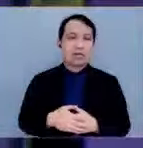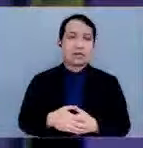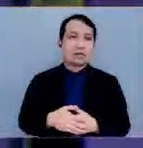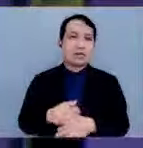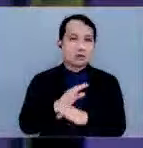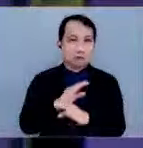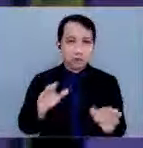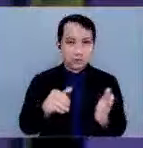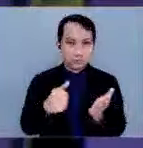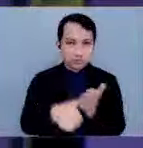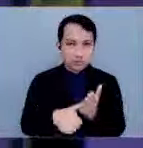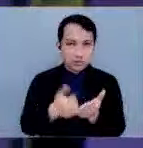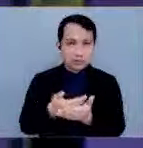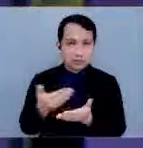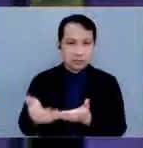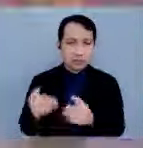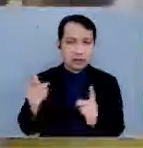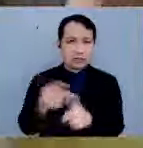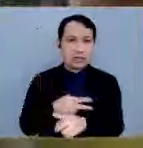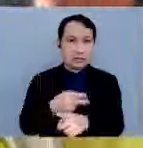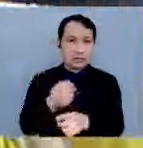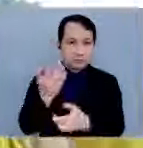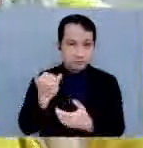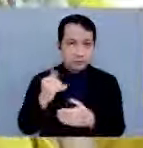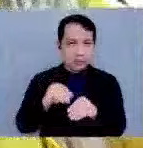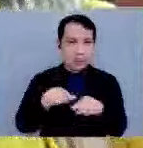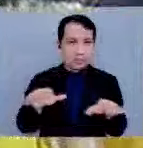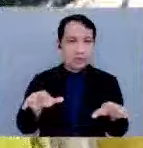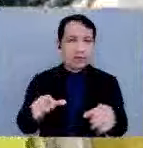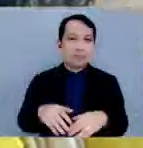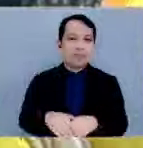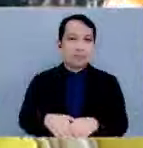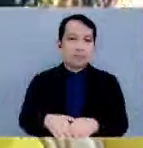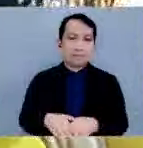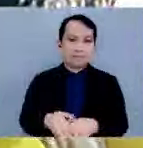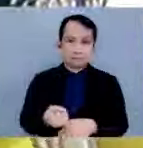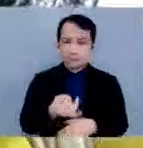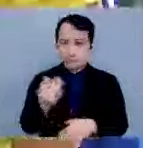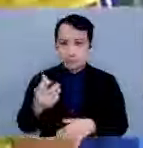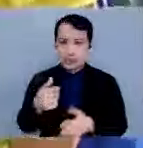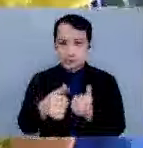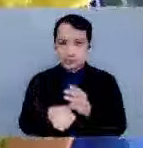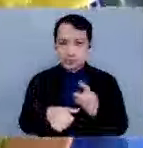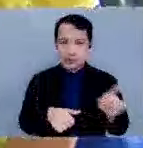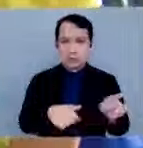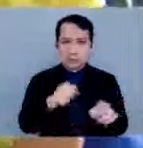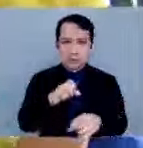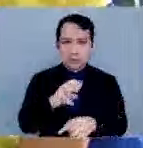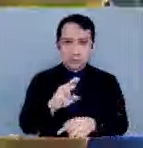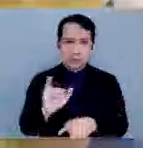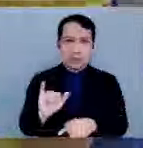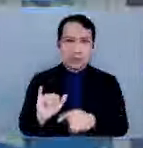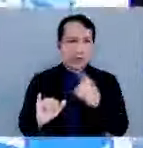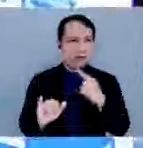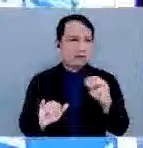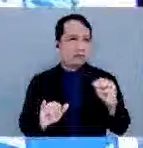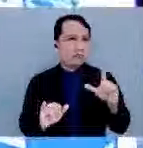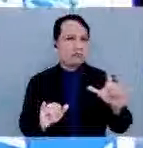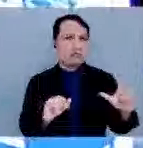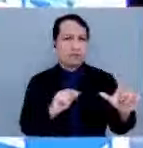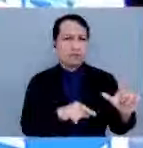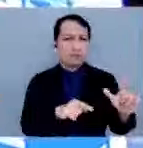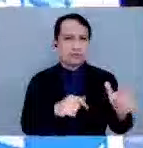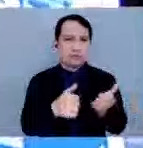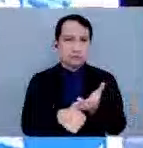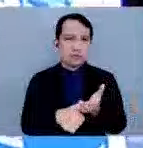buying, walang violence, walang dumi, walang kalat. Pero ang ilang botante gaya ni Emmy, ayaw ng mall voting. Ayoko sa